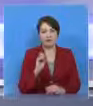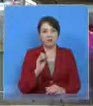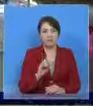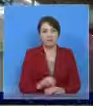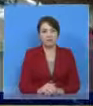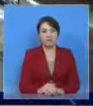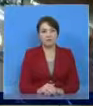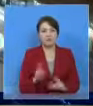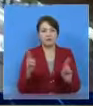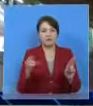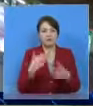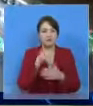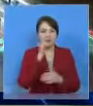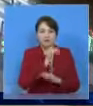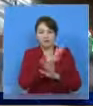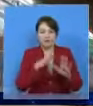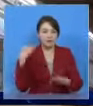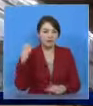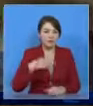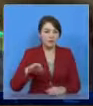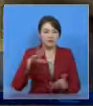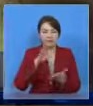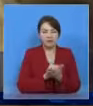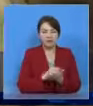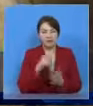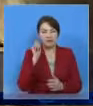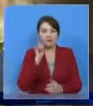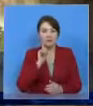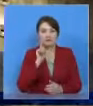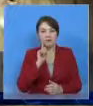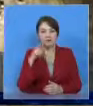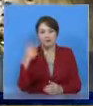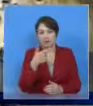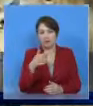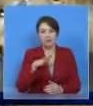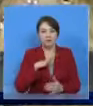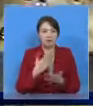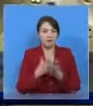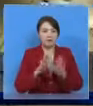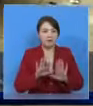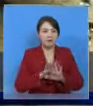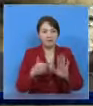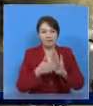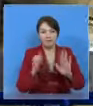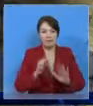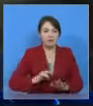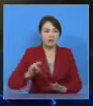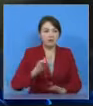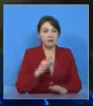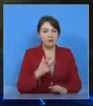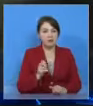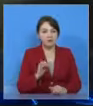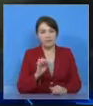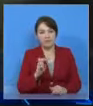и для кого не является секретом что Актюбинская область занимает выгодное географическое положение но не только этим привлекательной для потенциальных